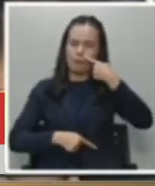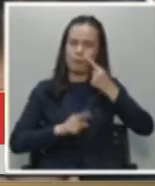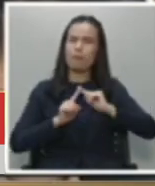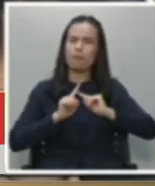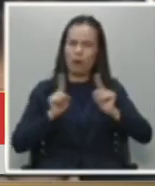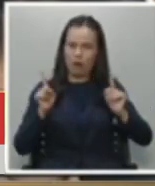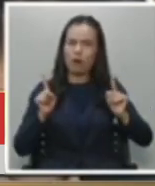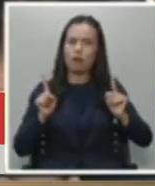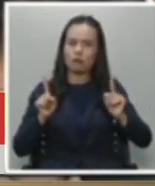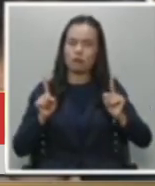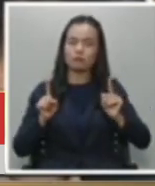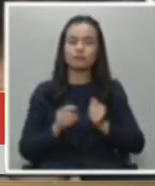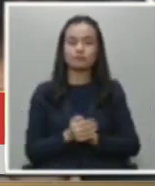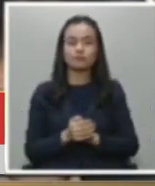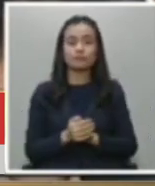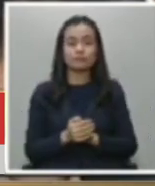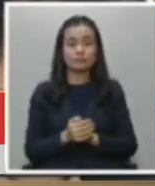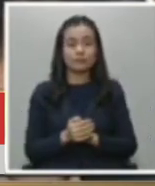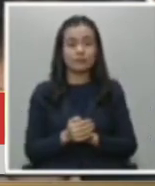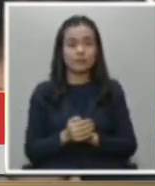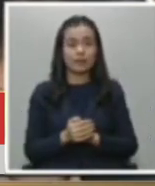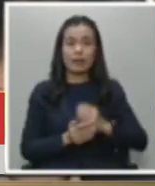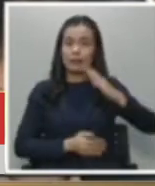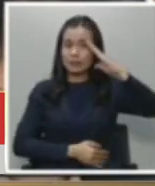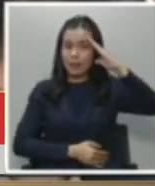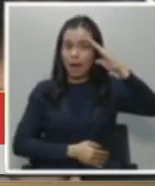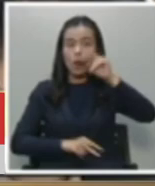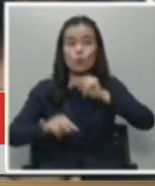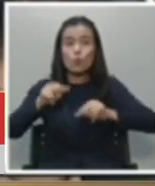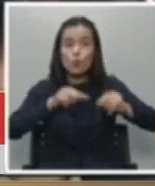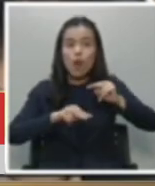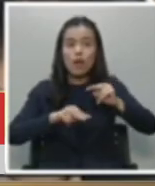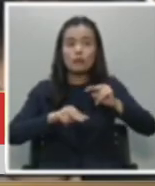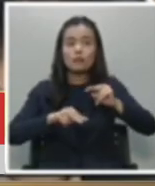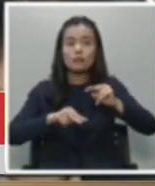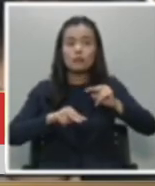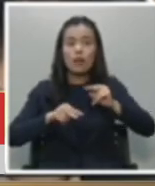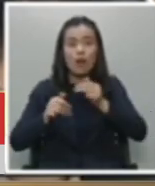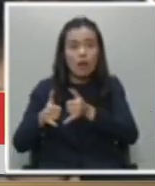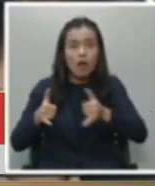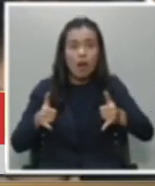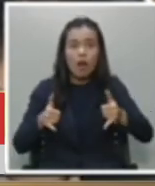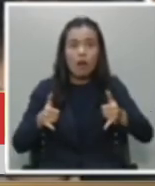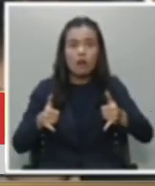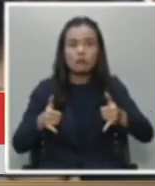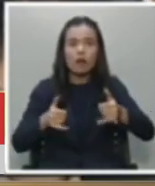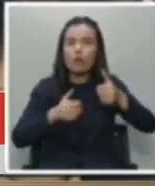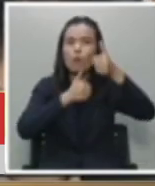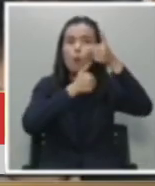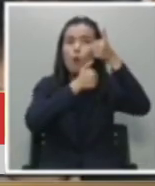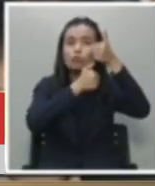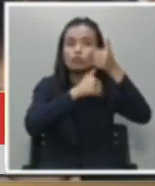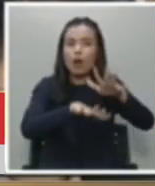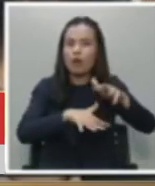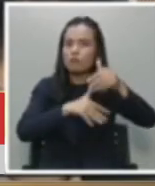นะตามจุดแยกต่างๆทหารเวรมีประจำการหมดแต่ไม่มีใครสนใจใส่ใจใน